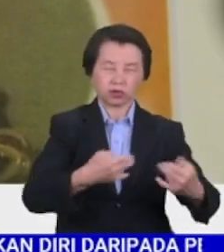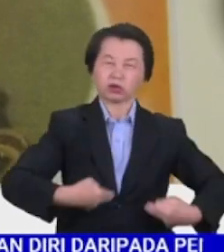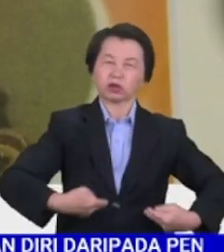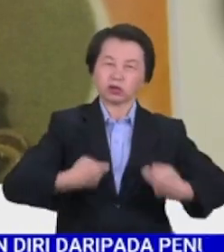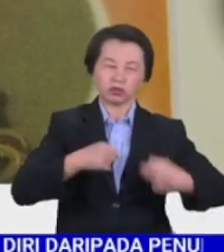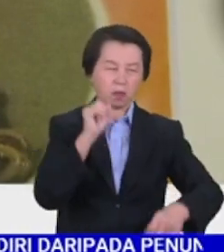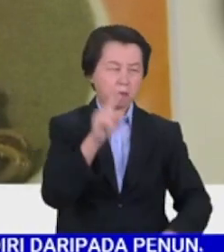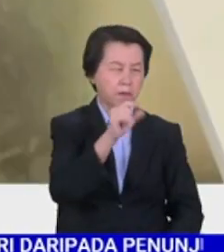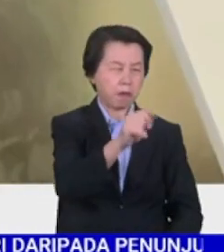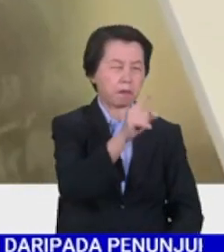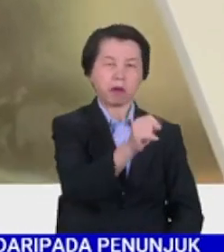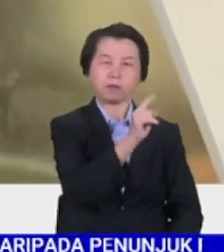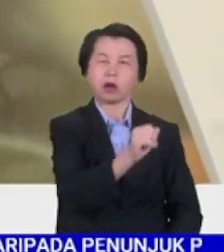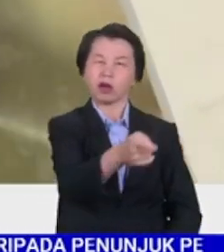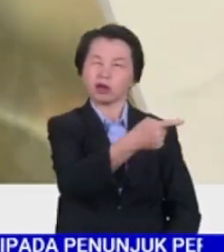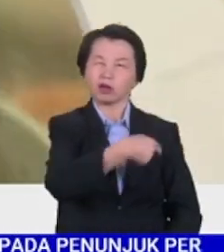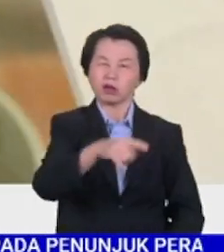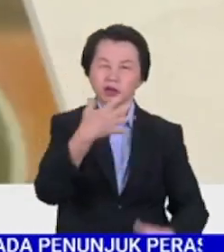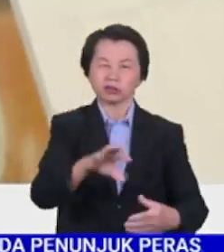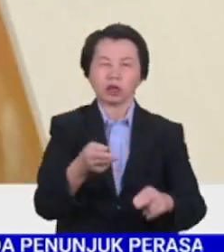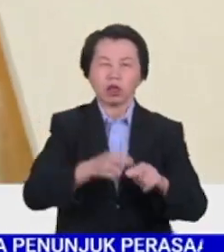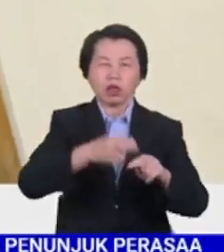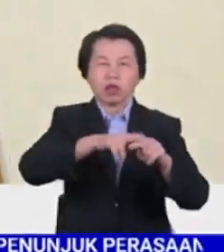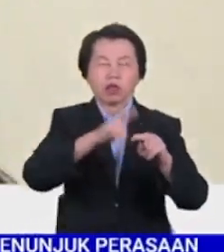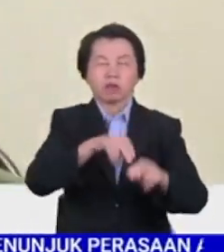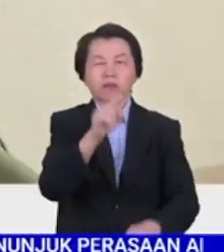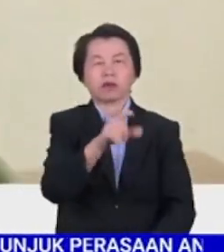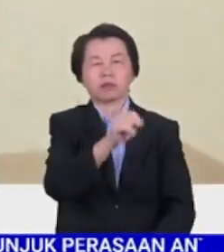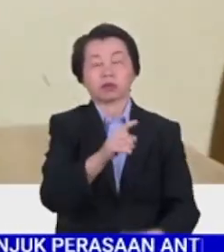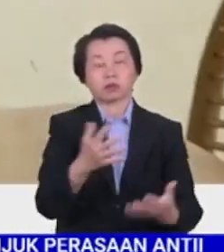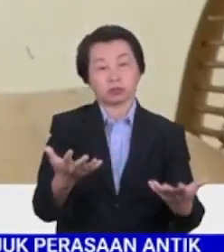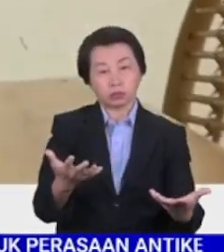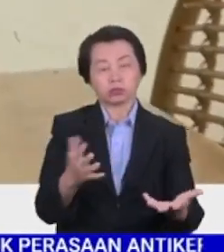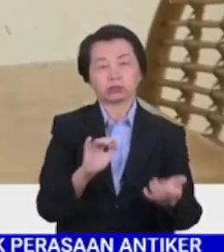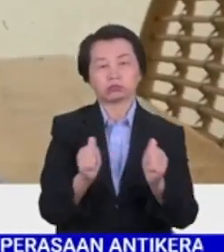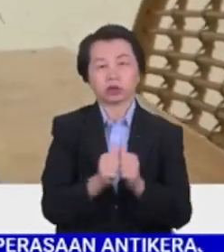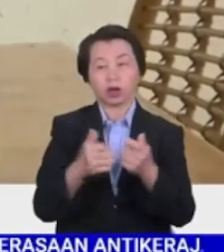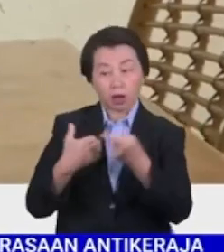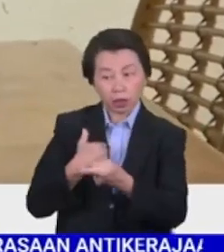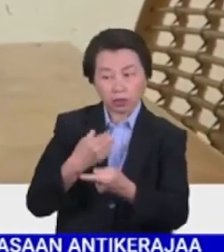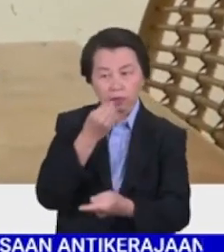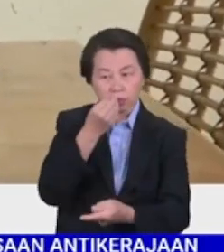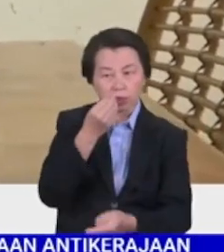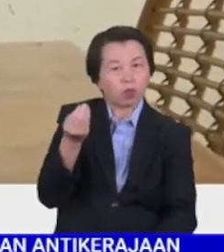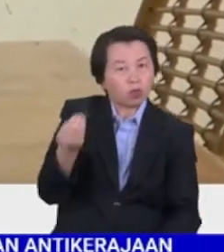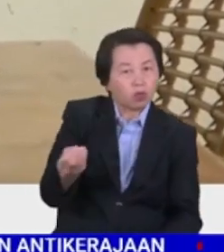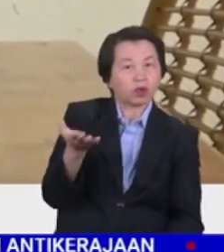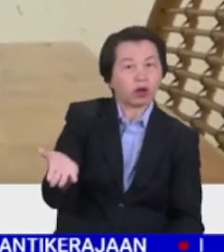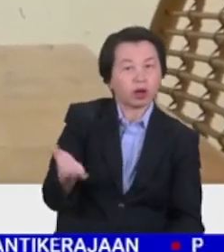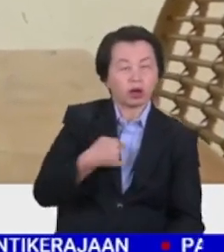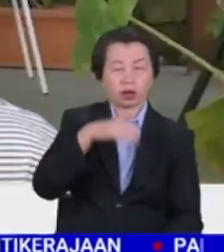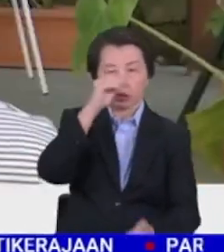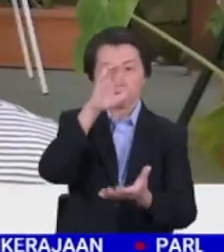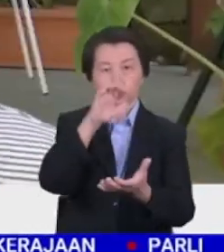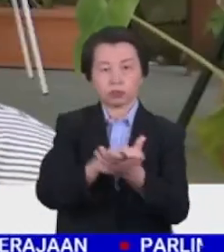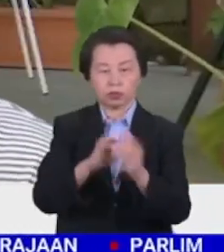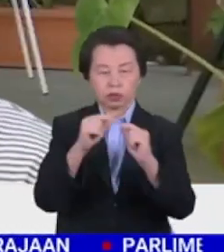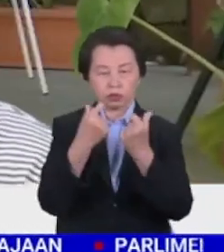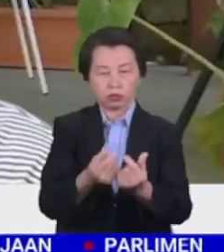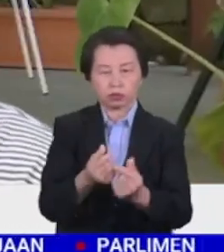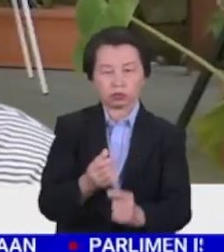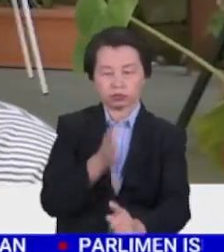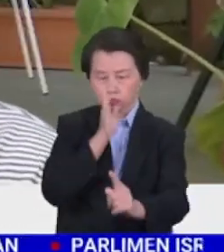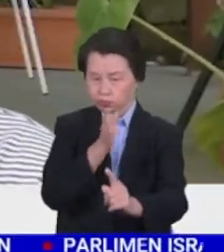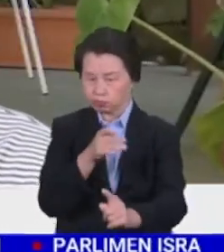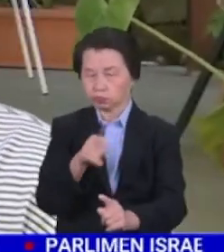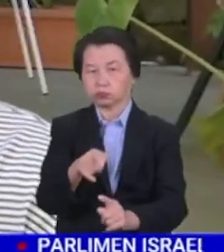di Malaysia ini terutamanya sudah semakin naik. Jadi maka dengan itu, dengan adanya menu Rahmah ini, saya percaya golongan yang